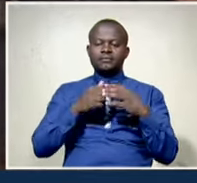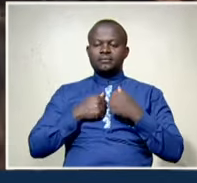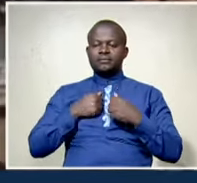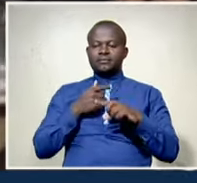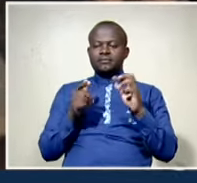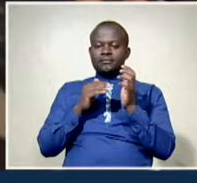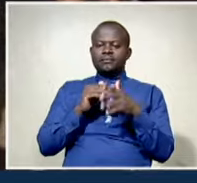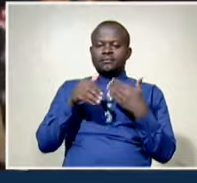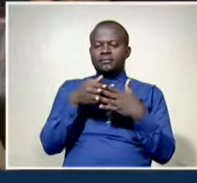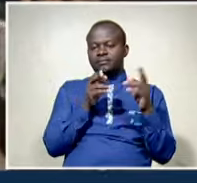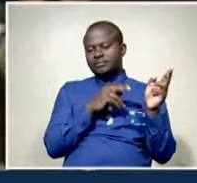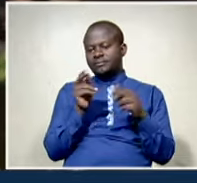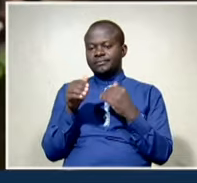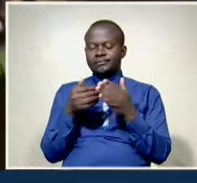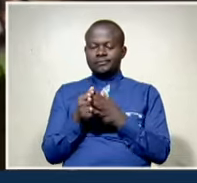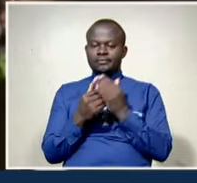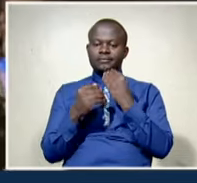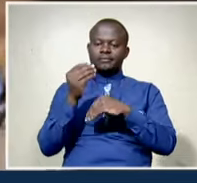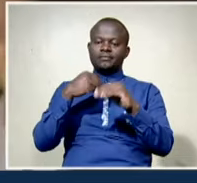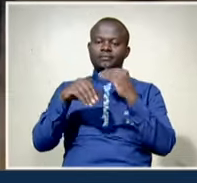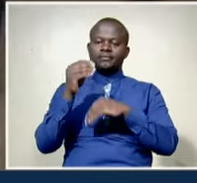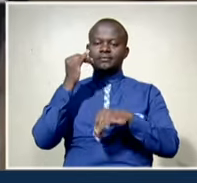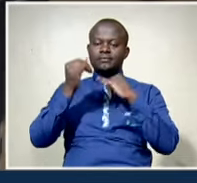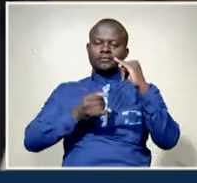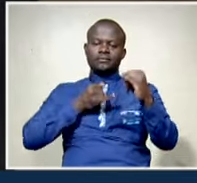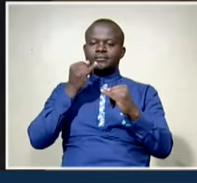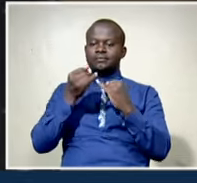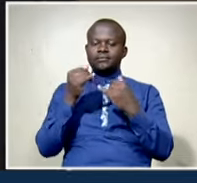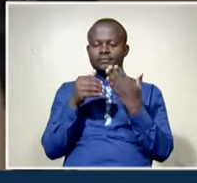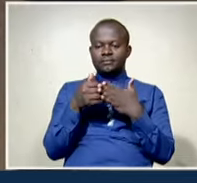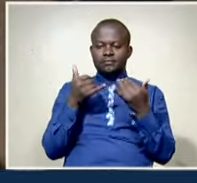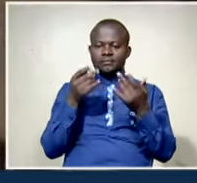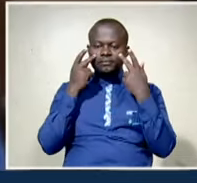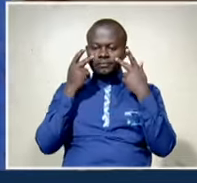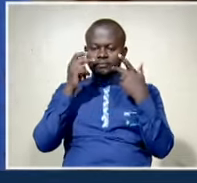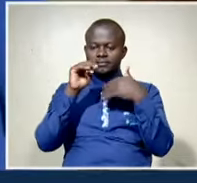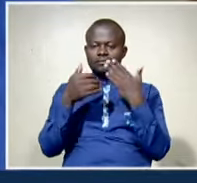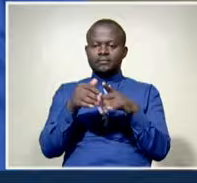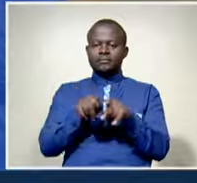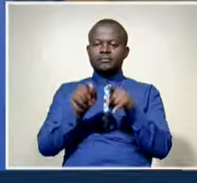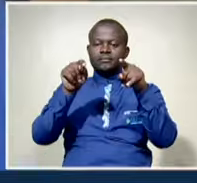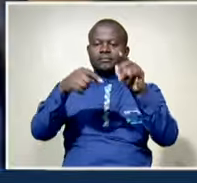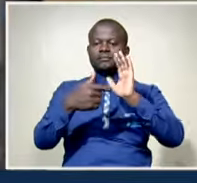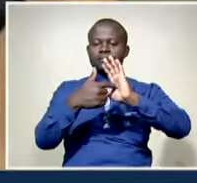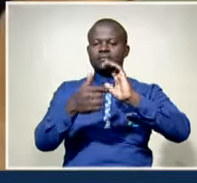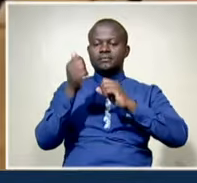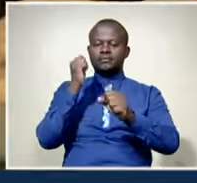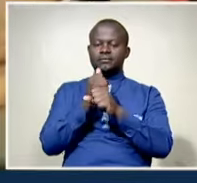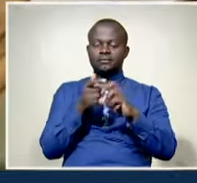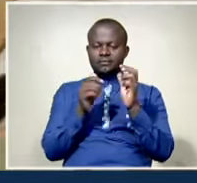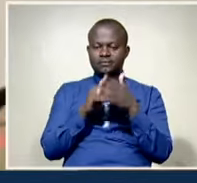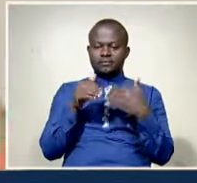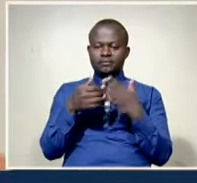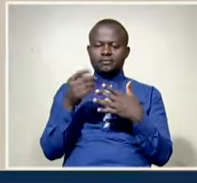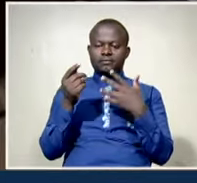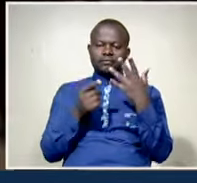ariko zisanze zibicuruza ku isoko mpuzamahanga urabona ko nazo zaje kumurika ibyo bakora bityo rero tukaba natwe ari